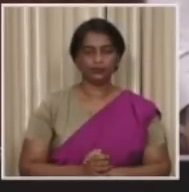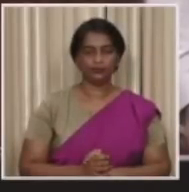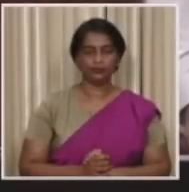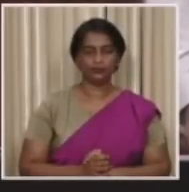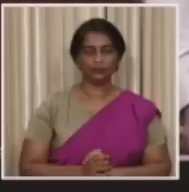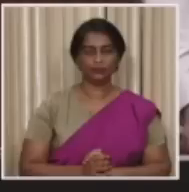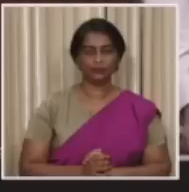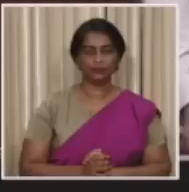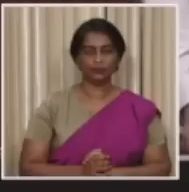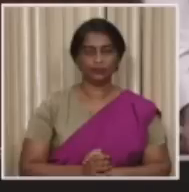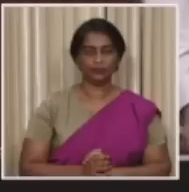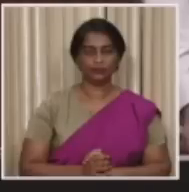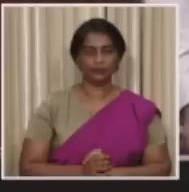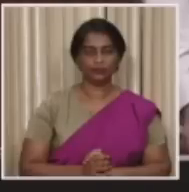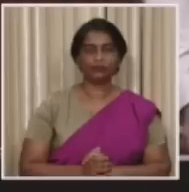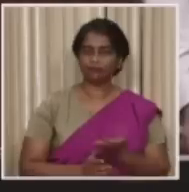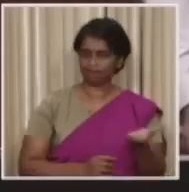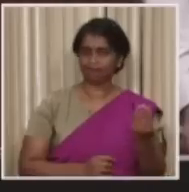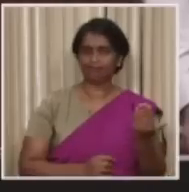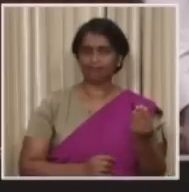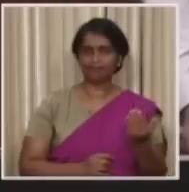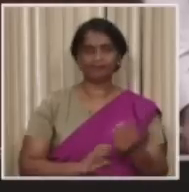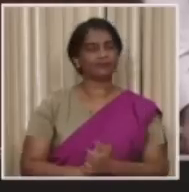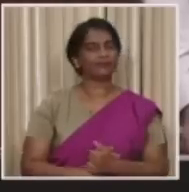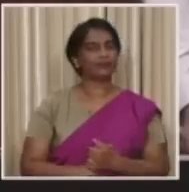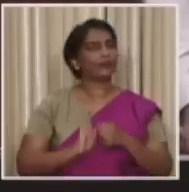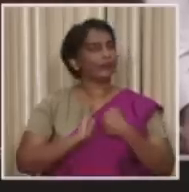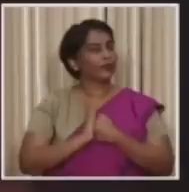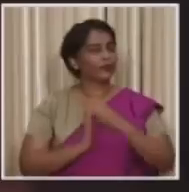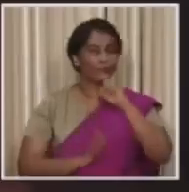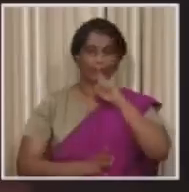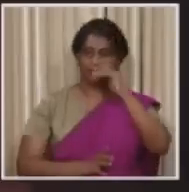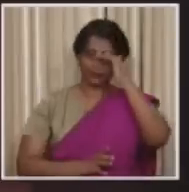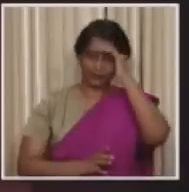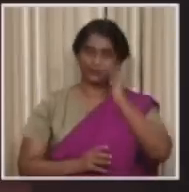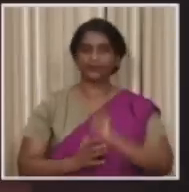ගරු කතානායක ඉත කතා කරන්න ගරු කතානායකතුමනි